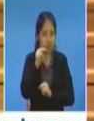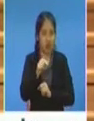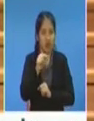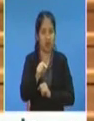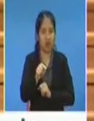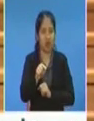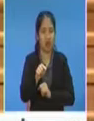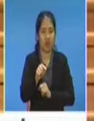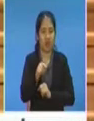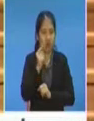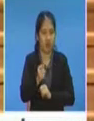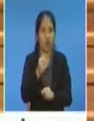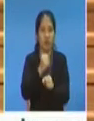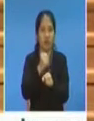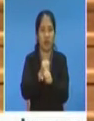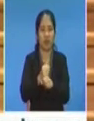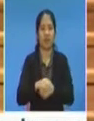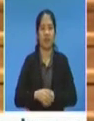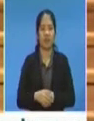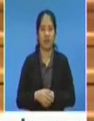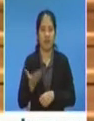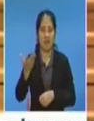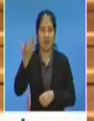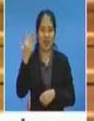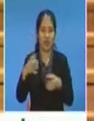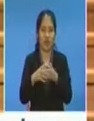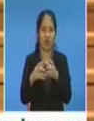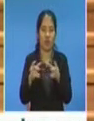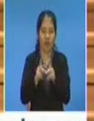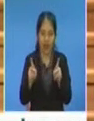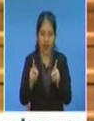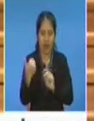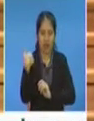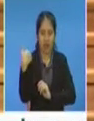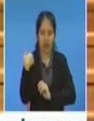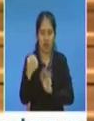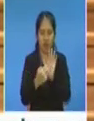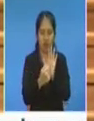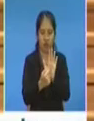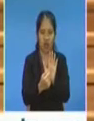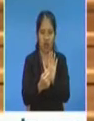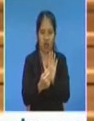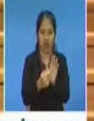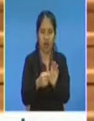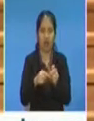เมื่อสักครู่กันมาธิการก็พยายามอธิบายให้ฟังยกตัวอย่างยกตัวเลขมาให้เห็น